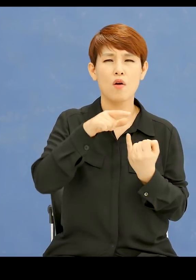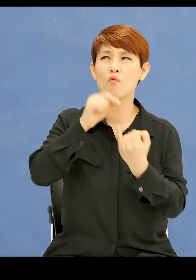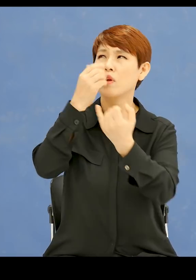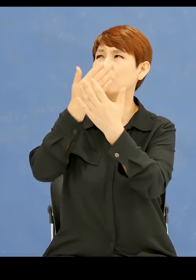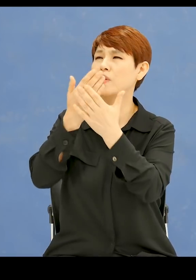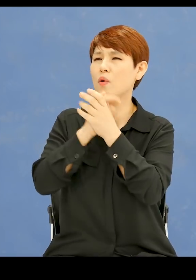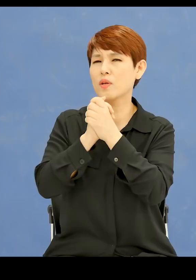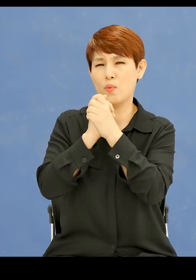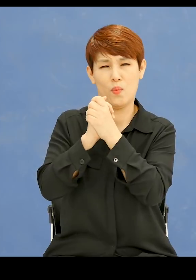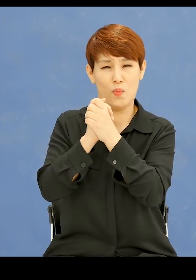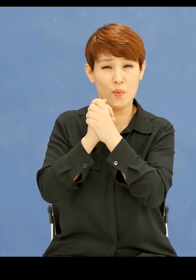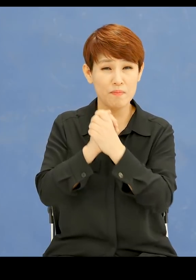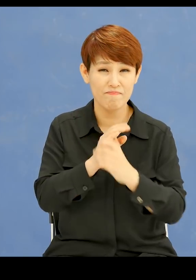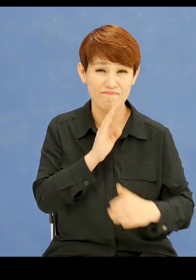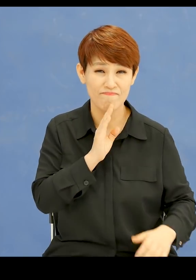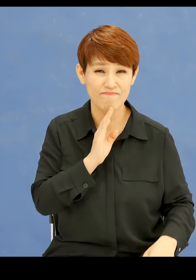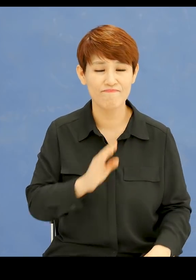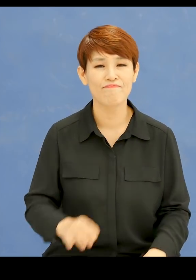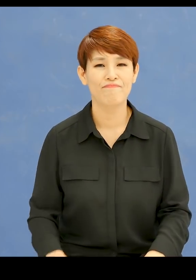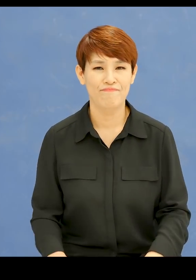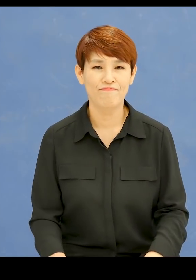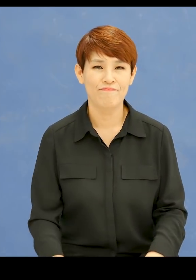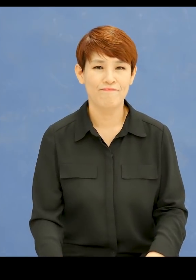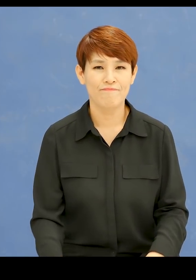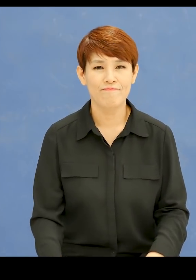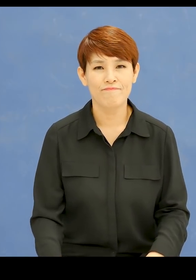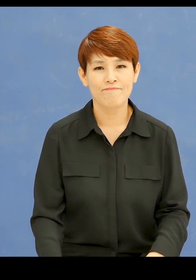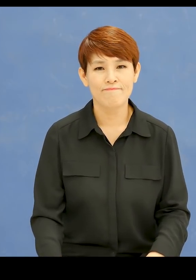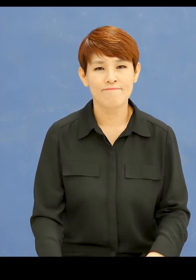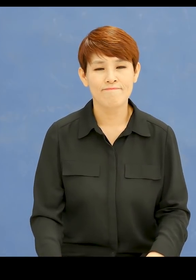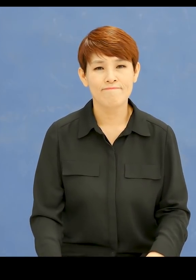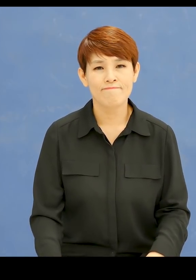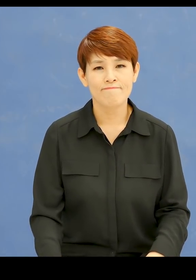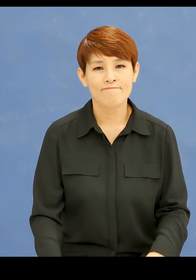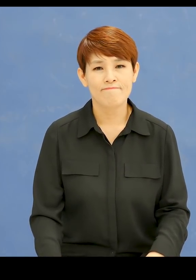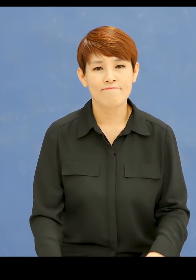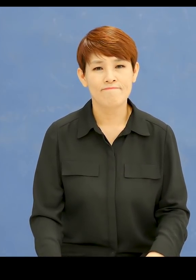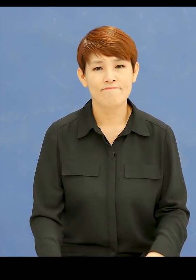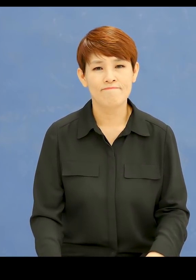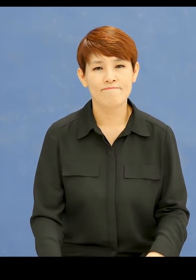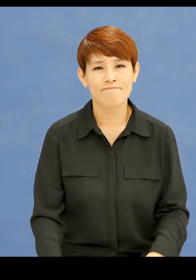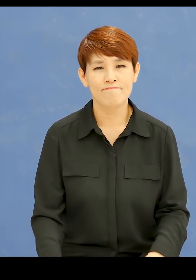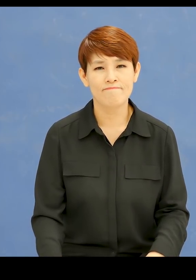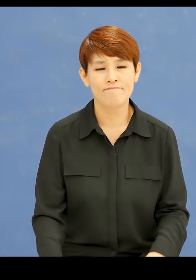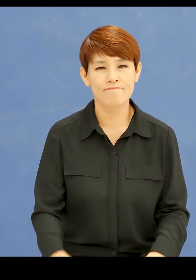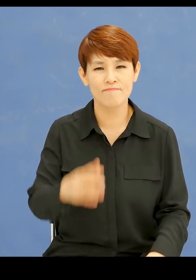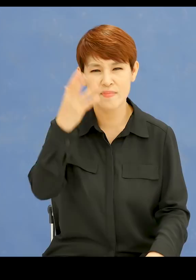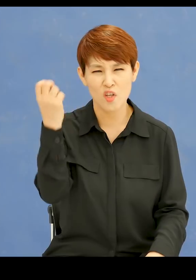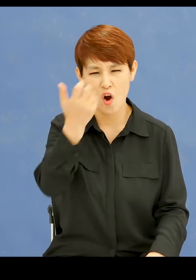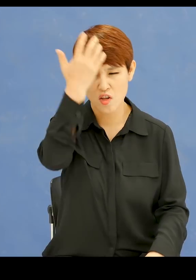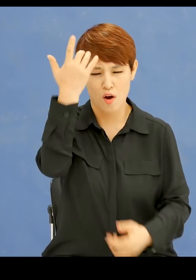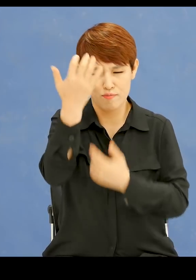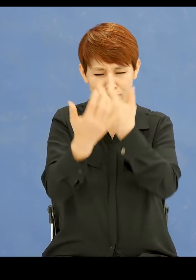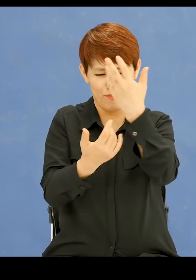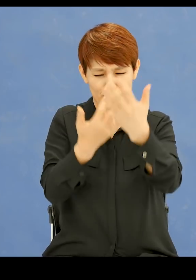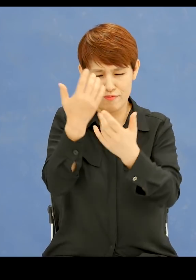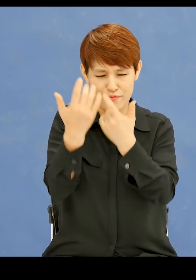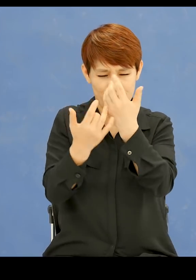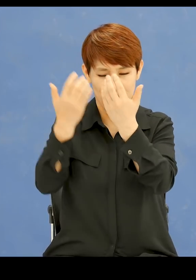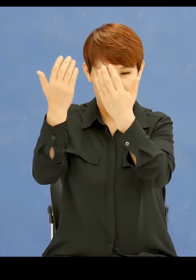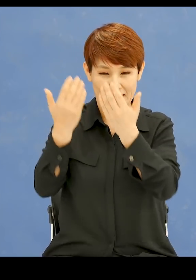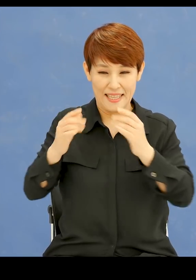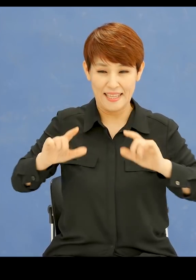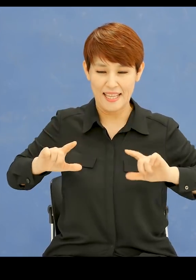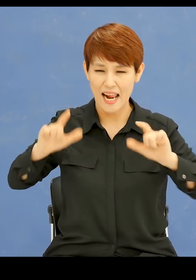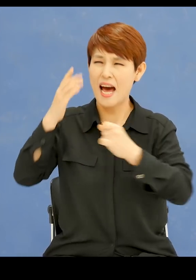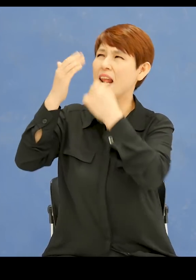향한 기도가 나오셨을 것 같은데 어떠셨어요? 그때 이제 불 받은 날. 네. 그렇게 하나님 날 써주세요. 그러고